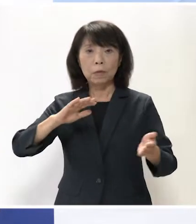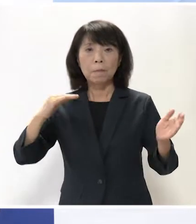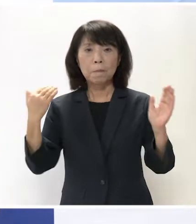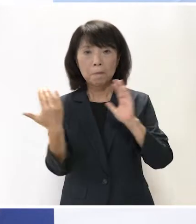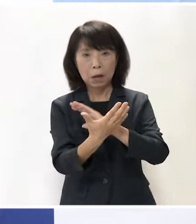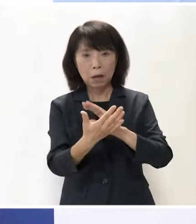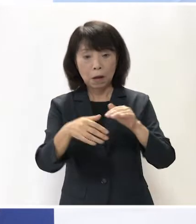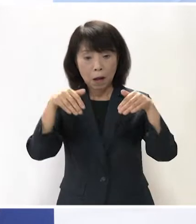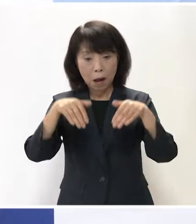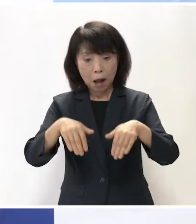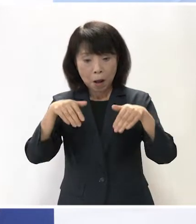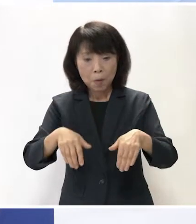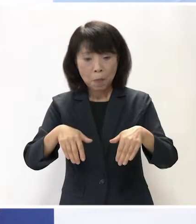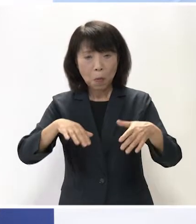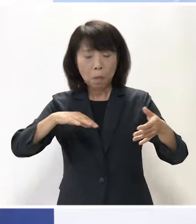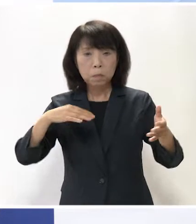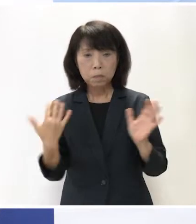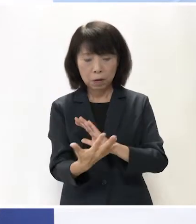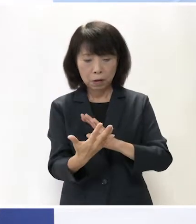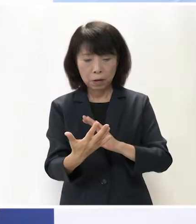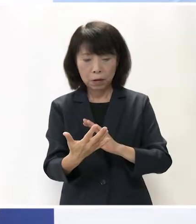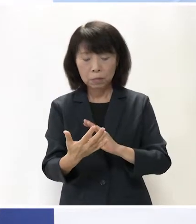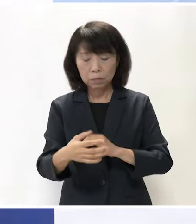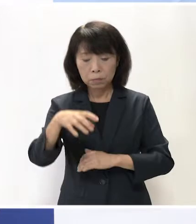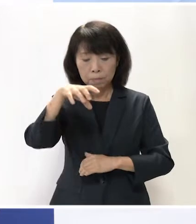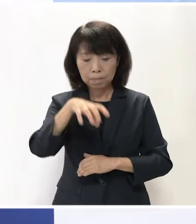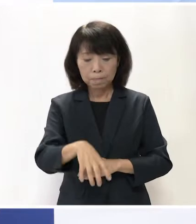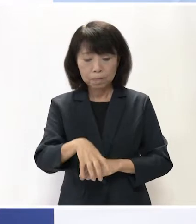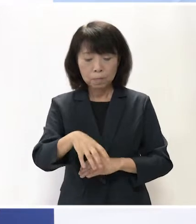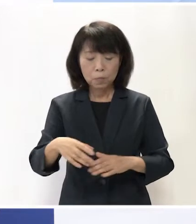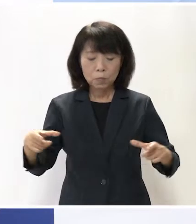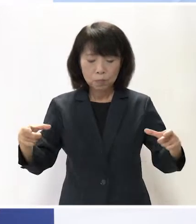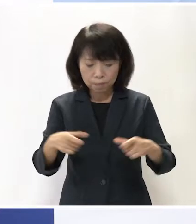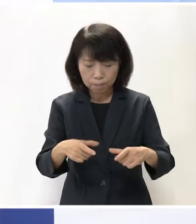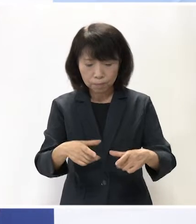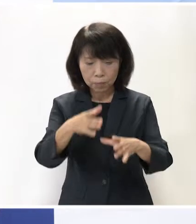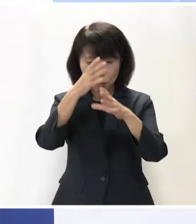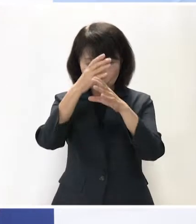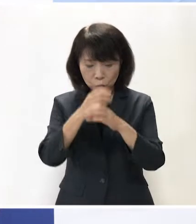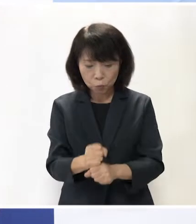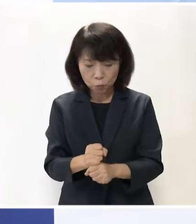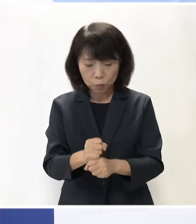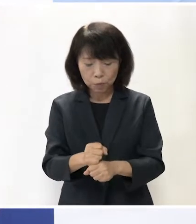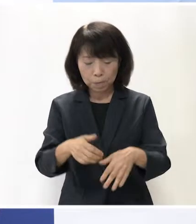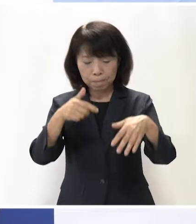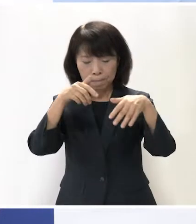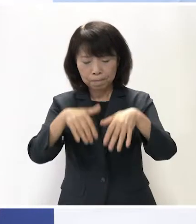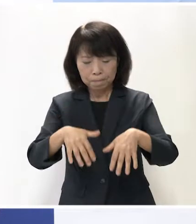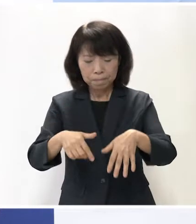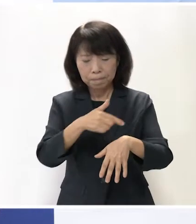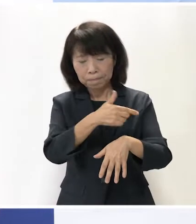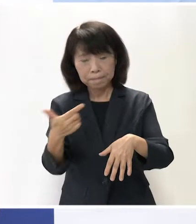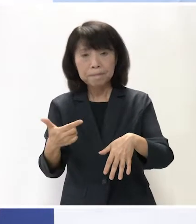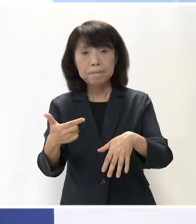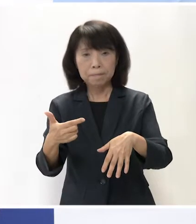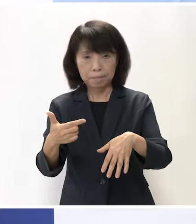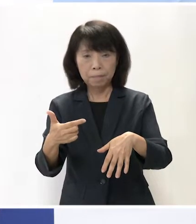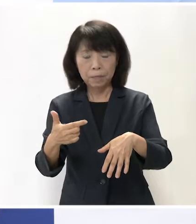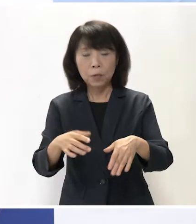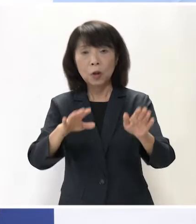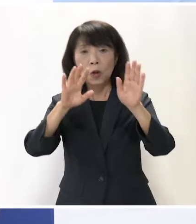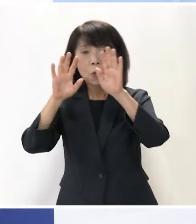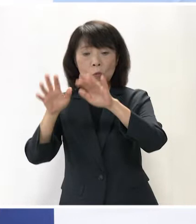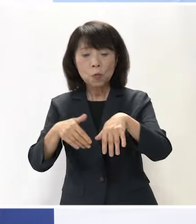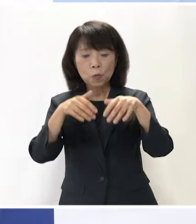影響により雨の降り方が局地化、集中化、激甚化しており、